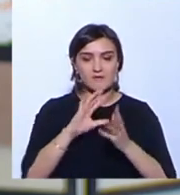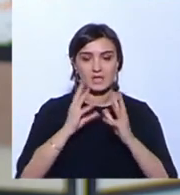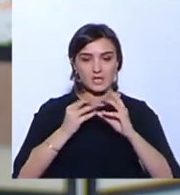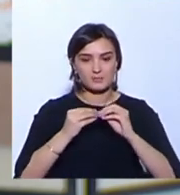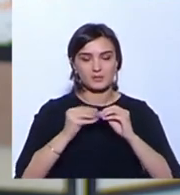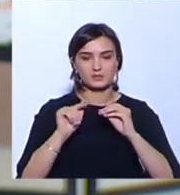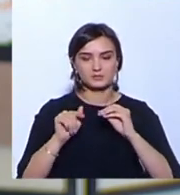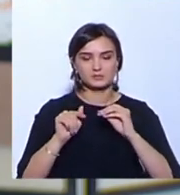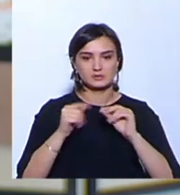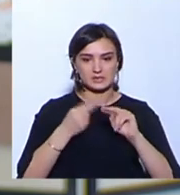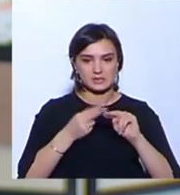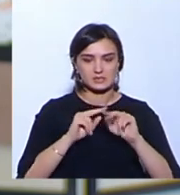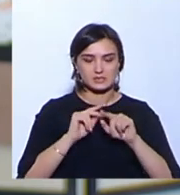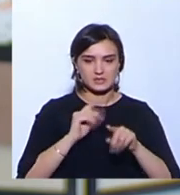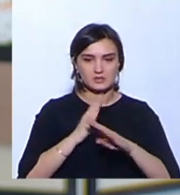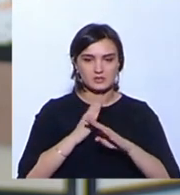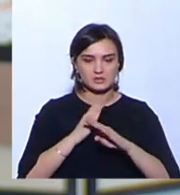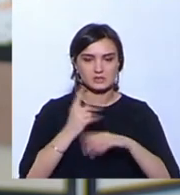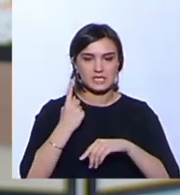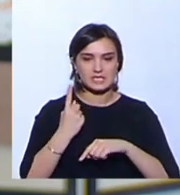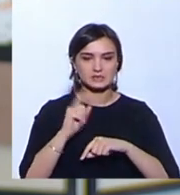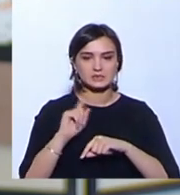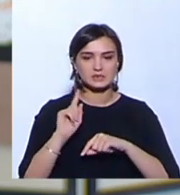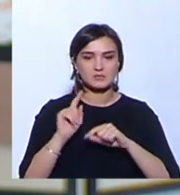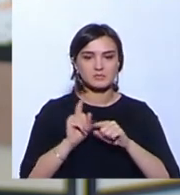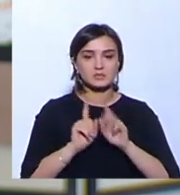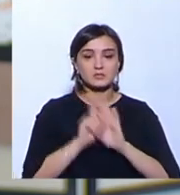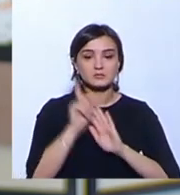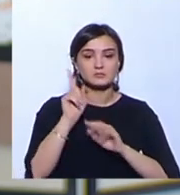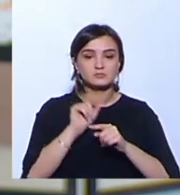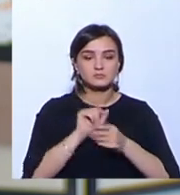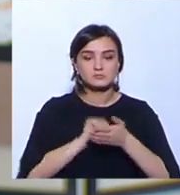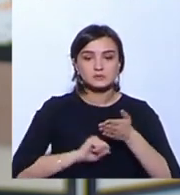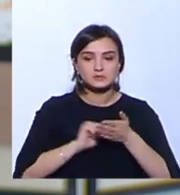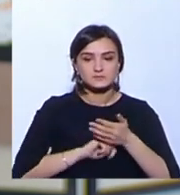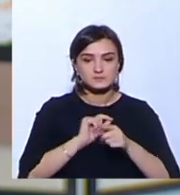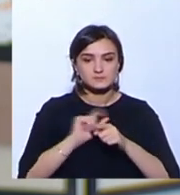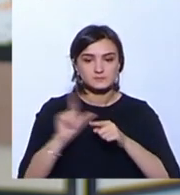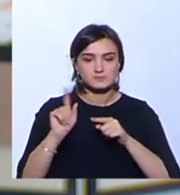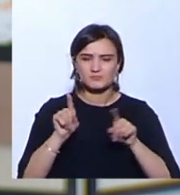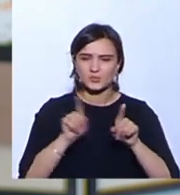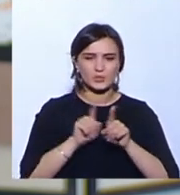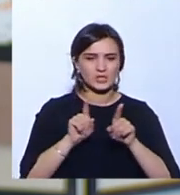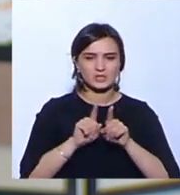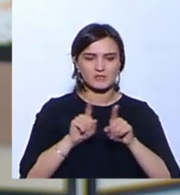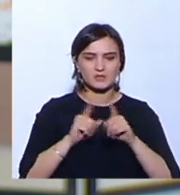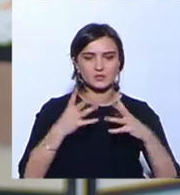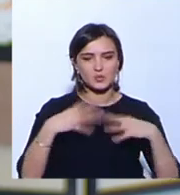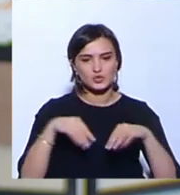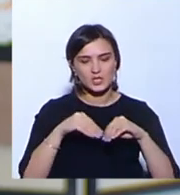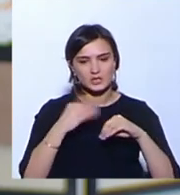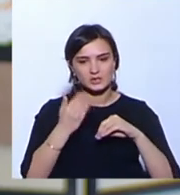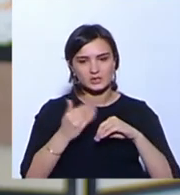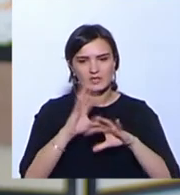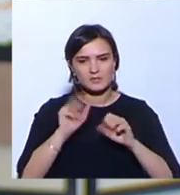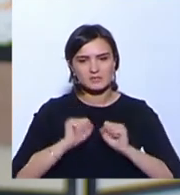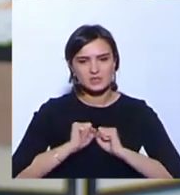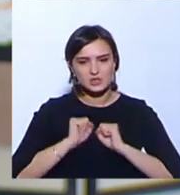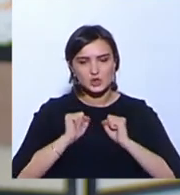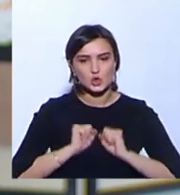ყველაფერი ეს არის ერთი რამიდან გამოწვეული, მიუხედავად იმისა, რომ ოჯახი